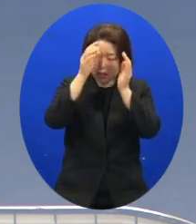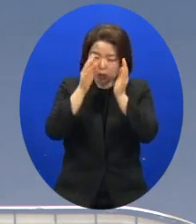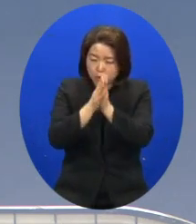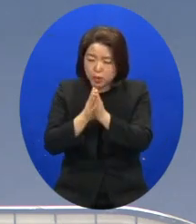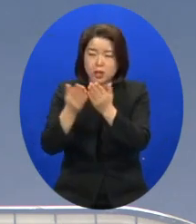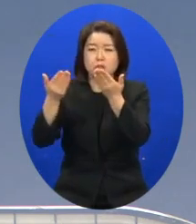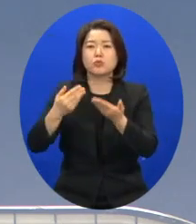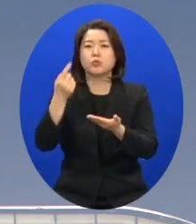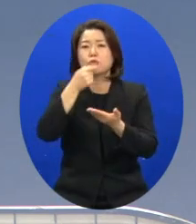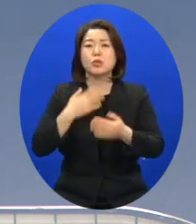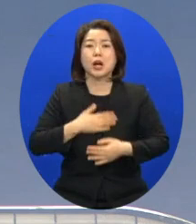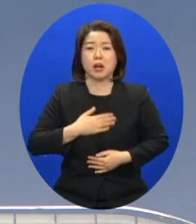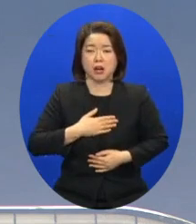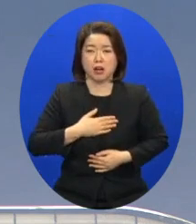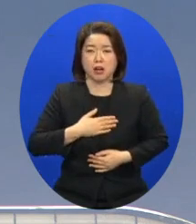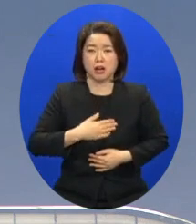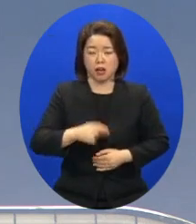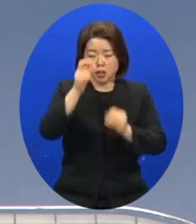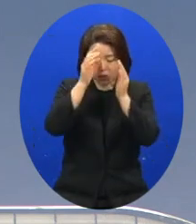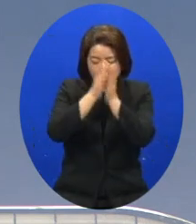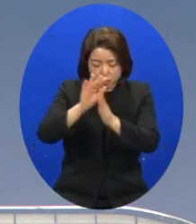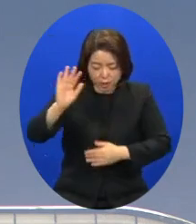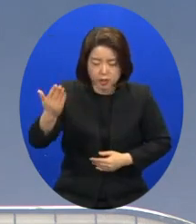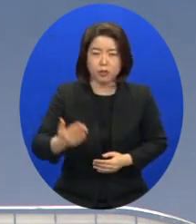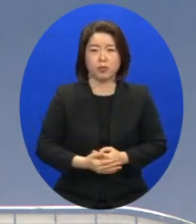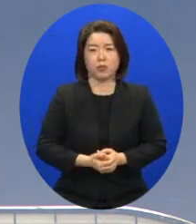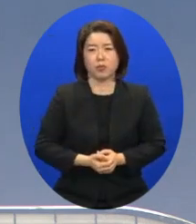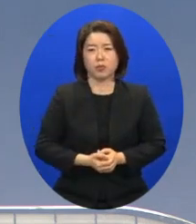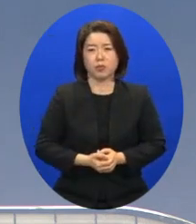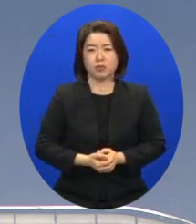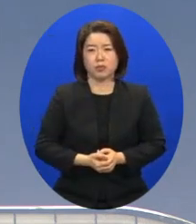알아요 기도를 해야 되고